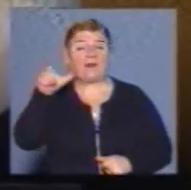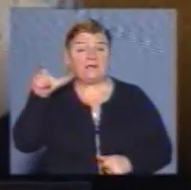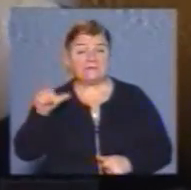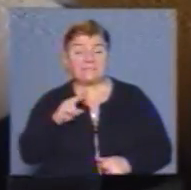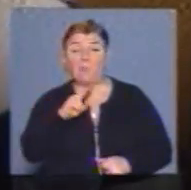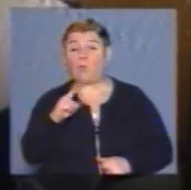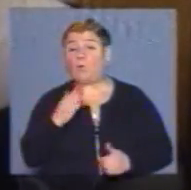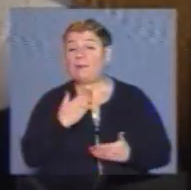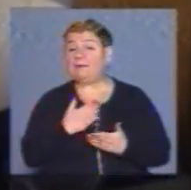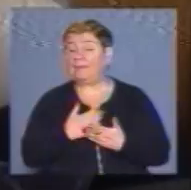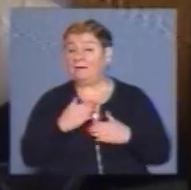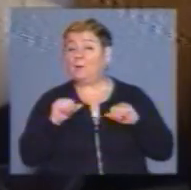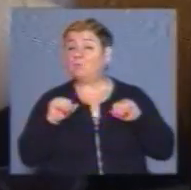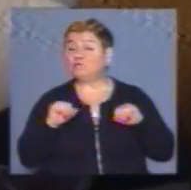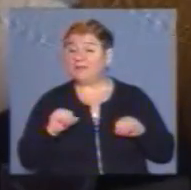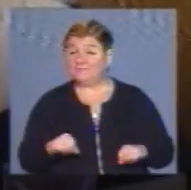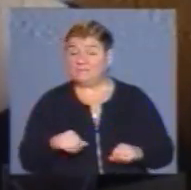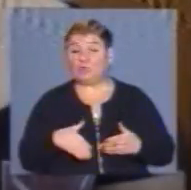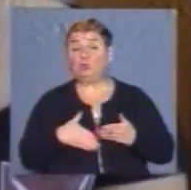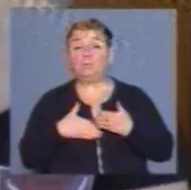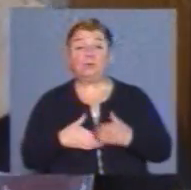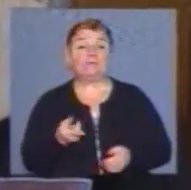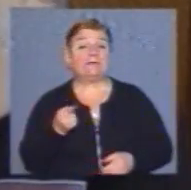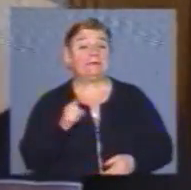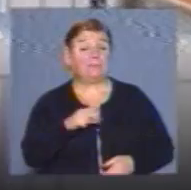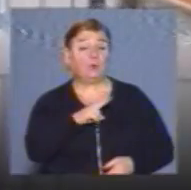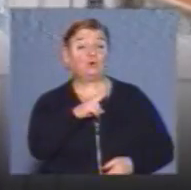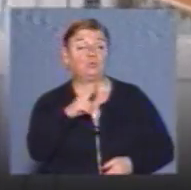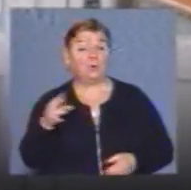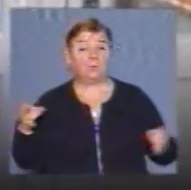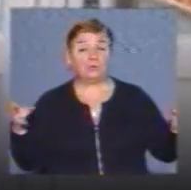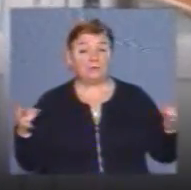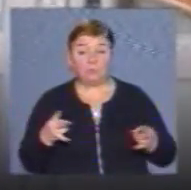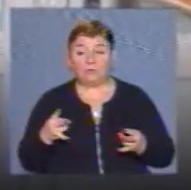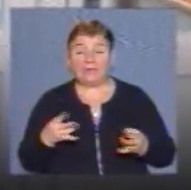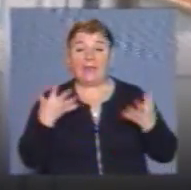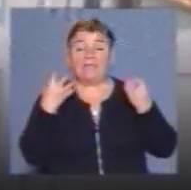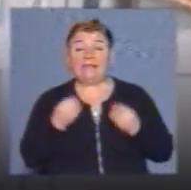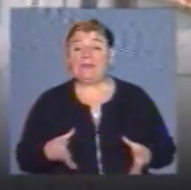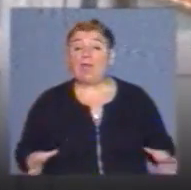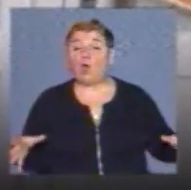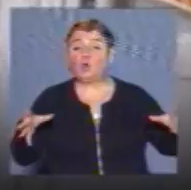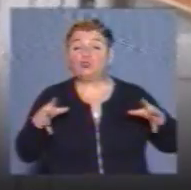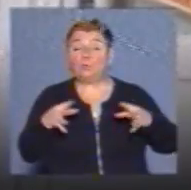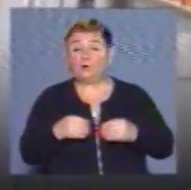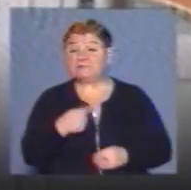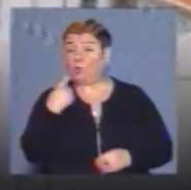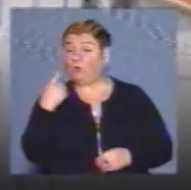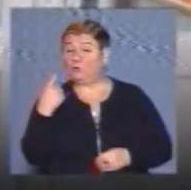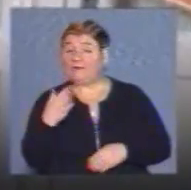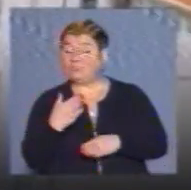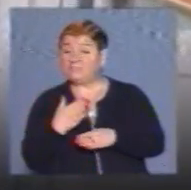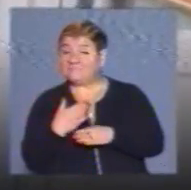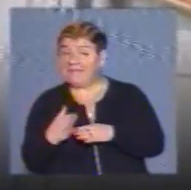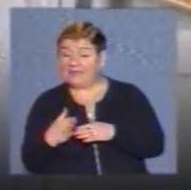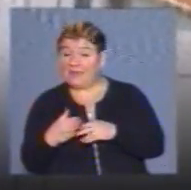можливість, нам дозволяє стан здоров'я, чому б не допомогти тим, хто цього потребує. День Соборності – це єднання однієї частини України